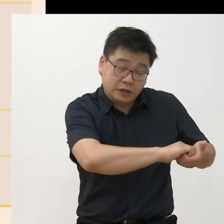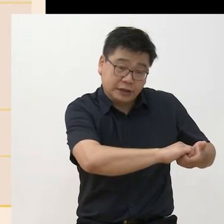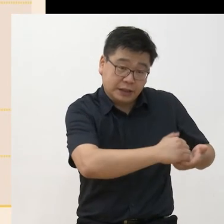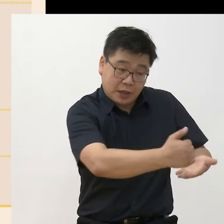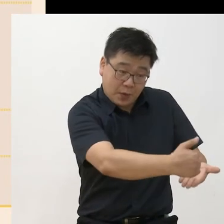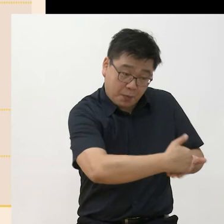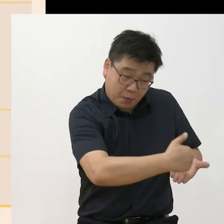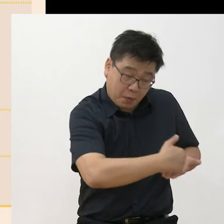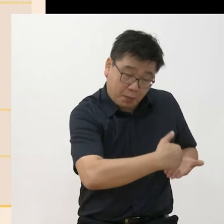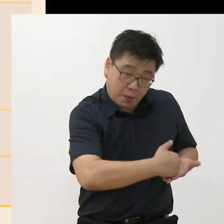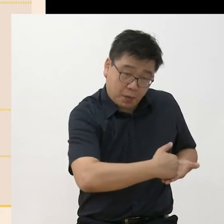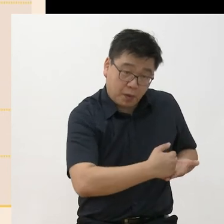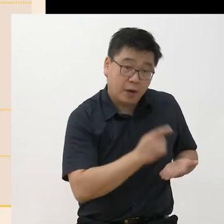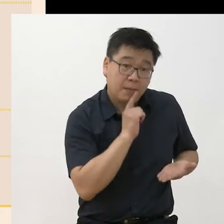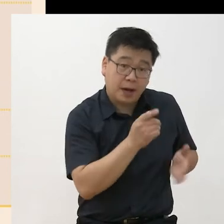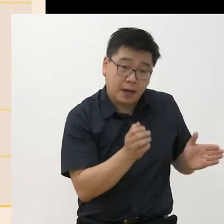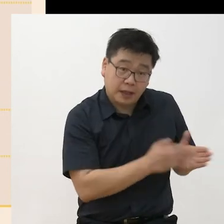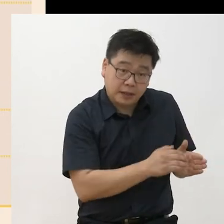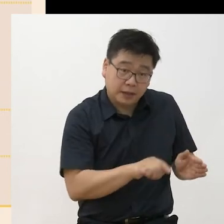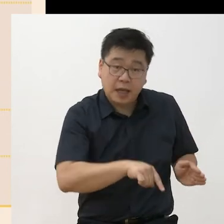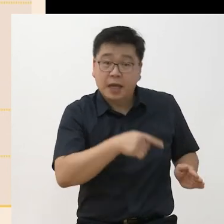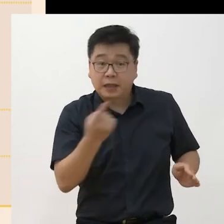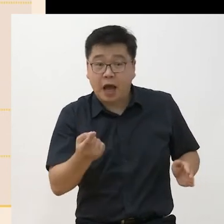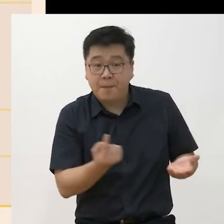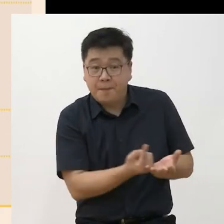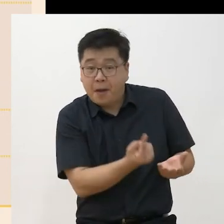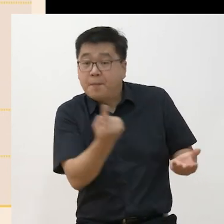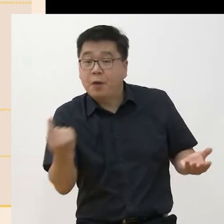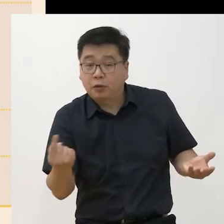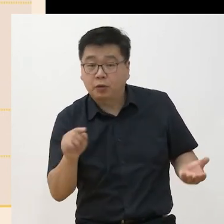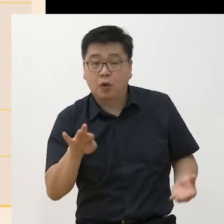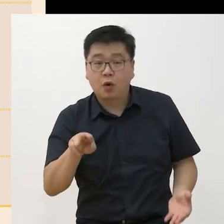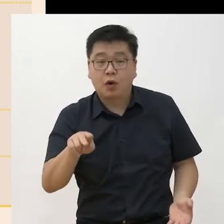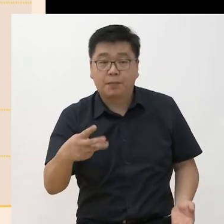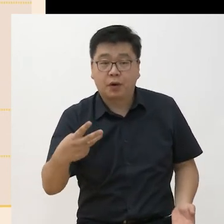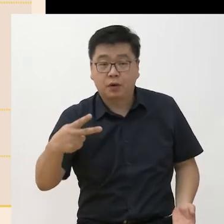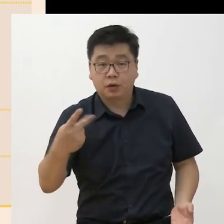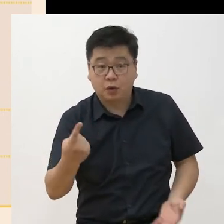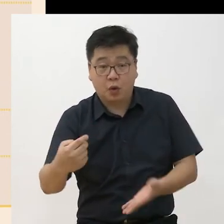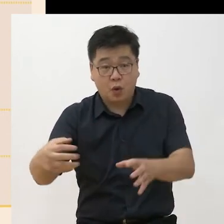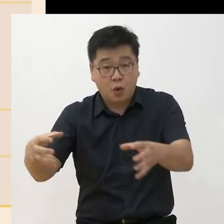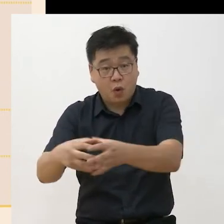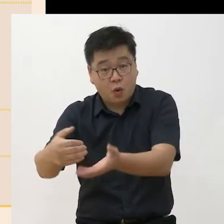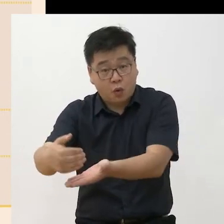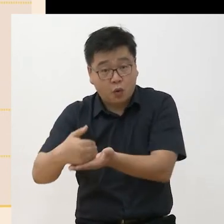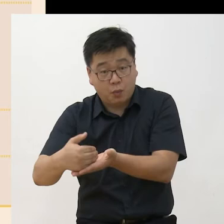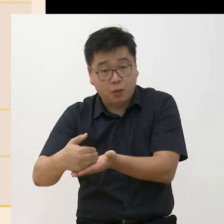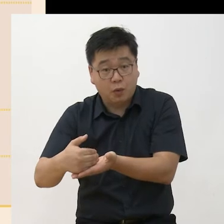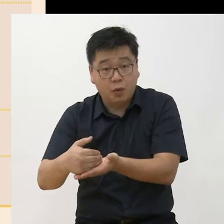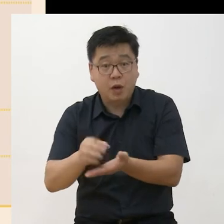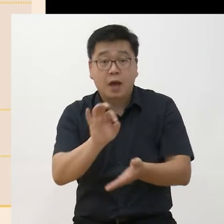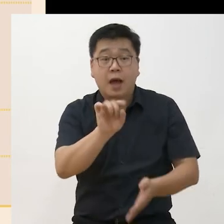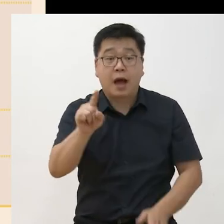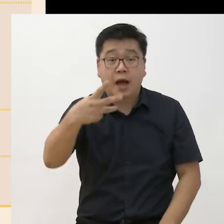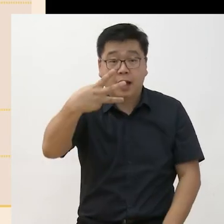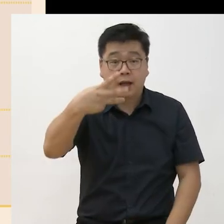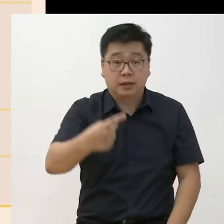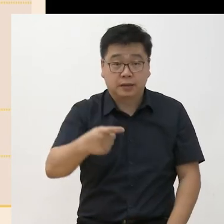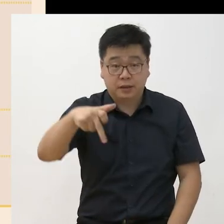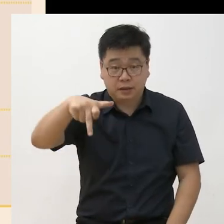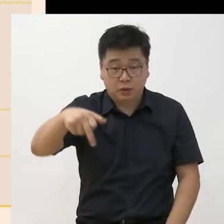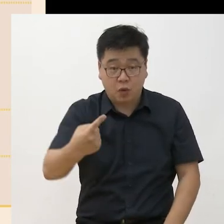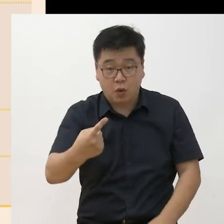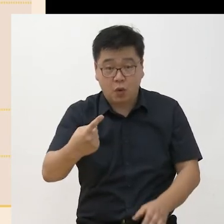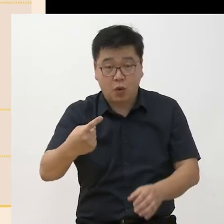좀 말씀을 드렸고요. 다음은 이제 그 별도 공모 사업입니다. 아르코 문학 창작 기금. 아마도 이제 오늘 여기 그